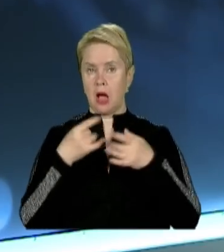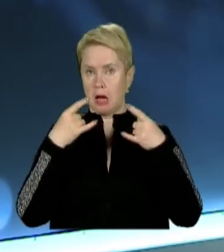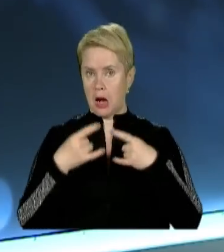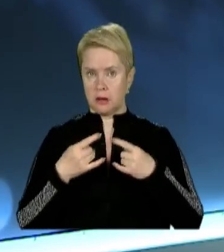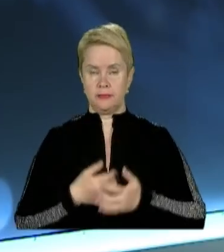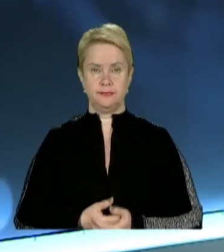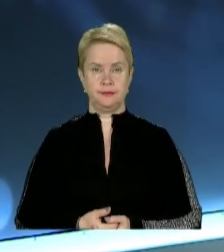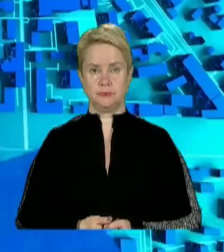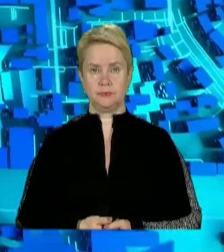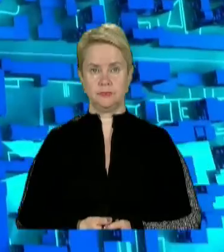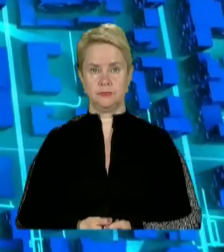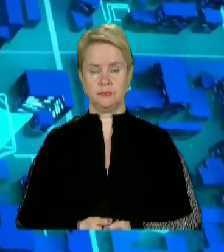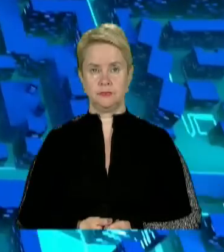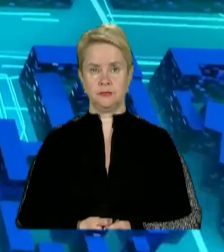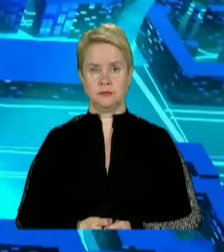екранах.